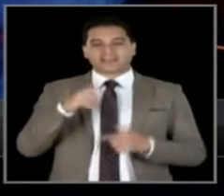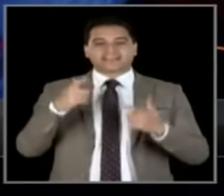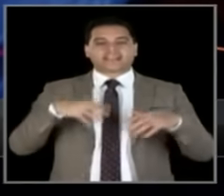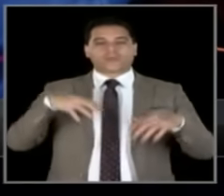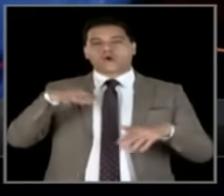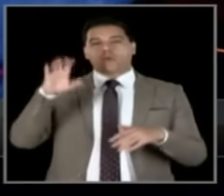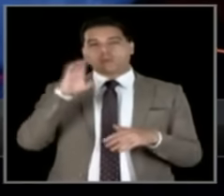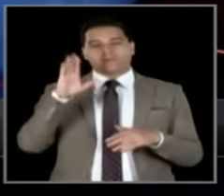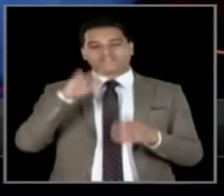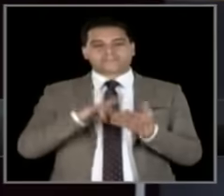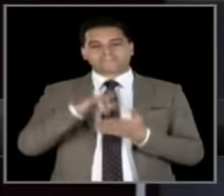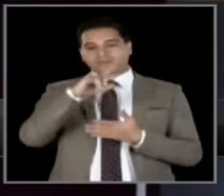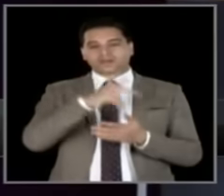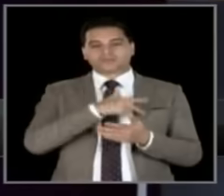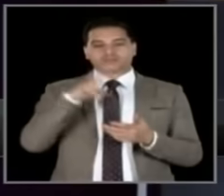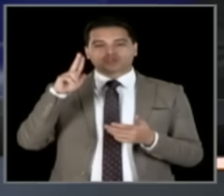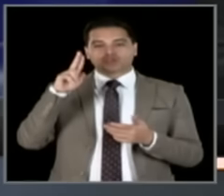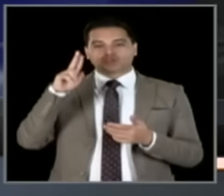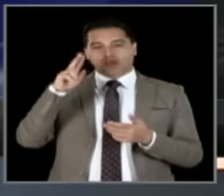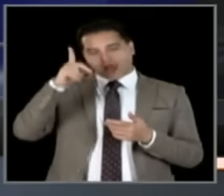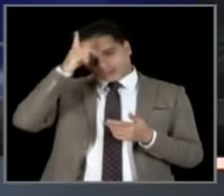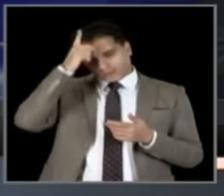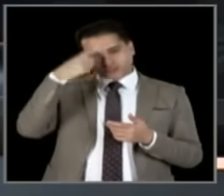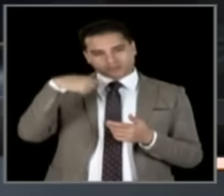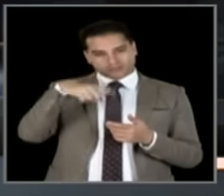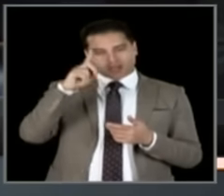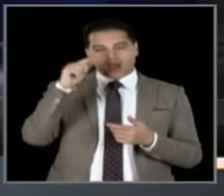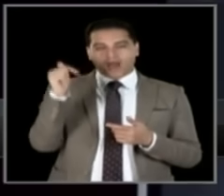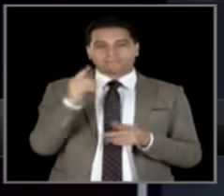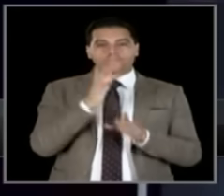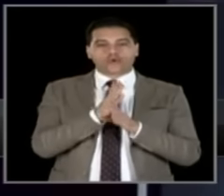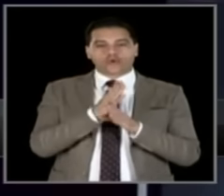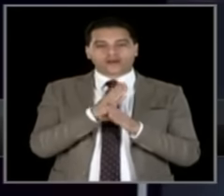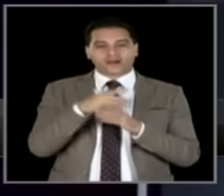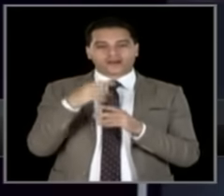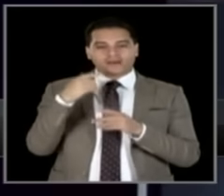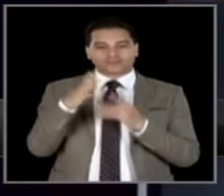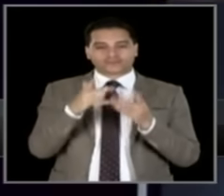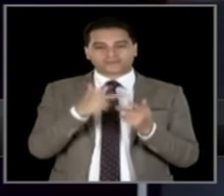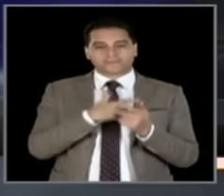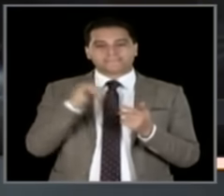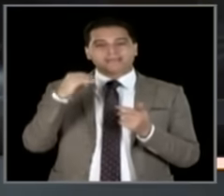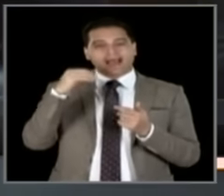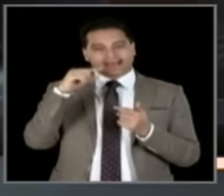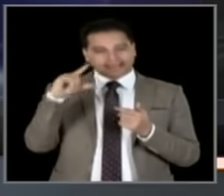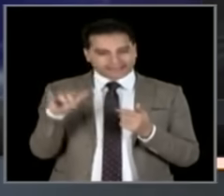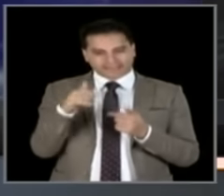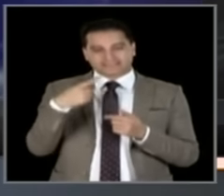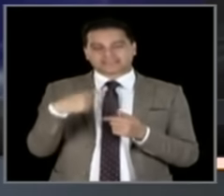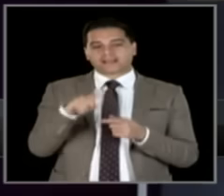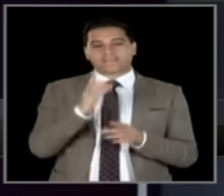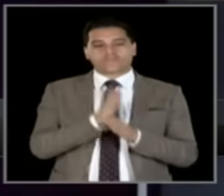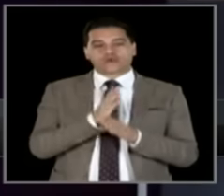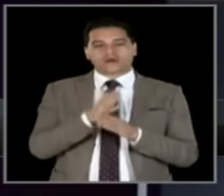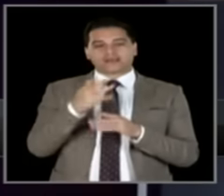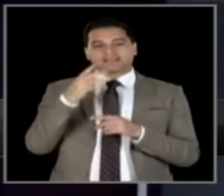دوله اوروبيه يقع مطار شتوتغارت؟ المانيا. صح. من هو مخرج مسلسل ذئاب الجبل؟ مجد ابو عميره. صح. وهو سدس العدد